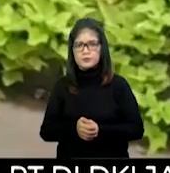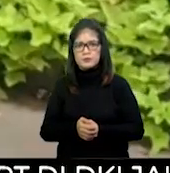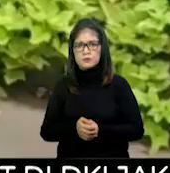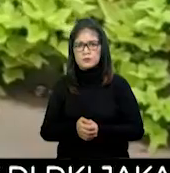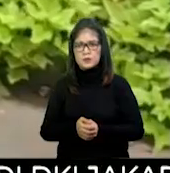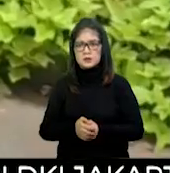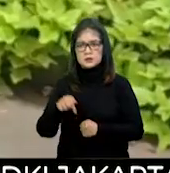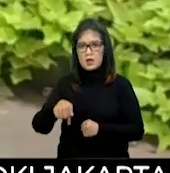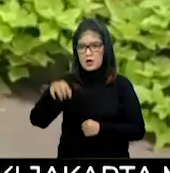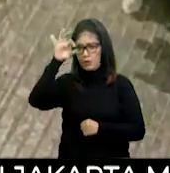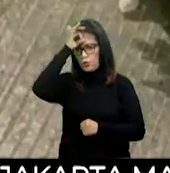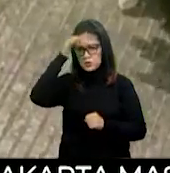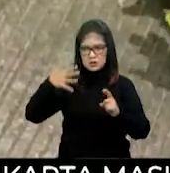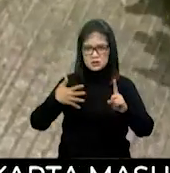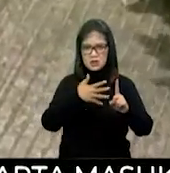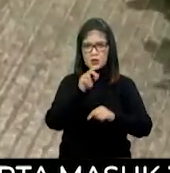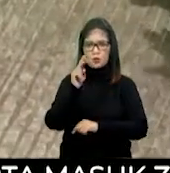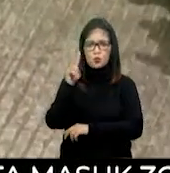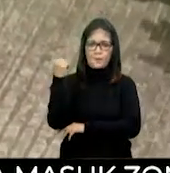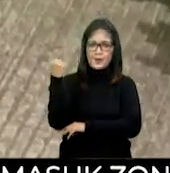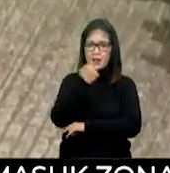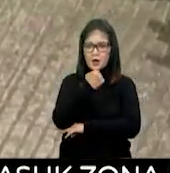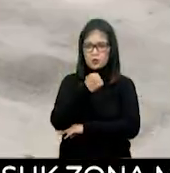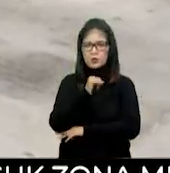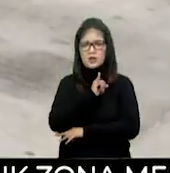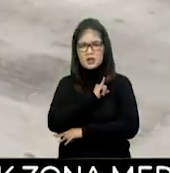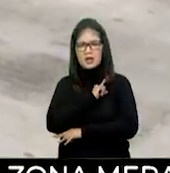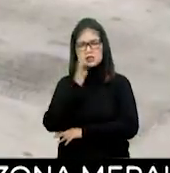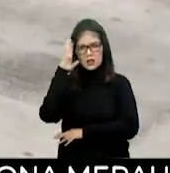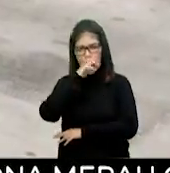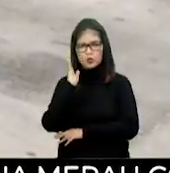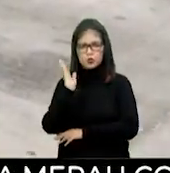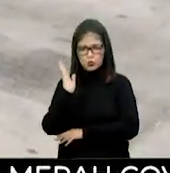Kini polisi memburu dua pelaku pengeroyokan yang sudah diketahui identitasnya.